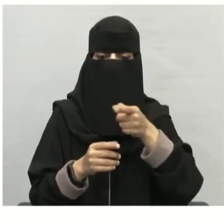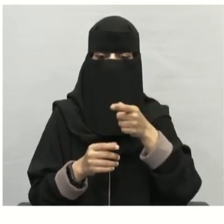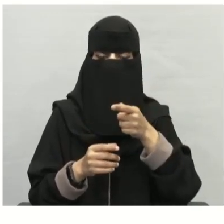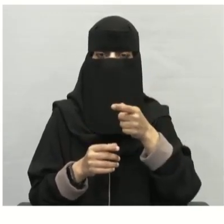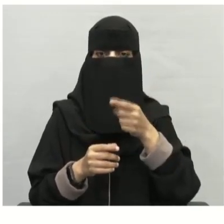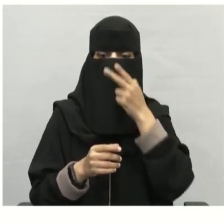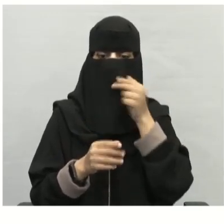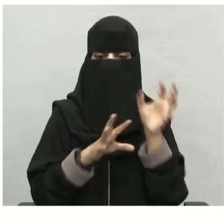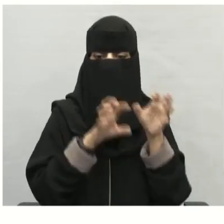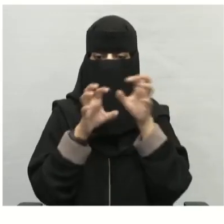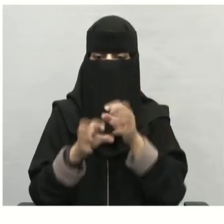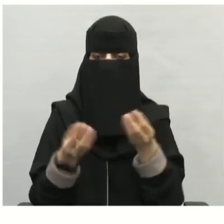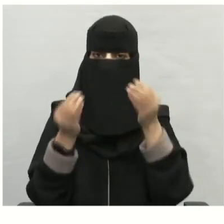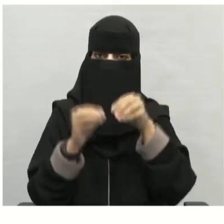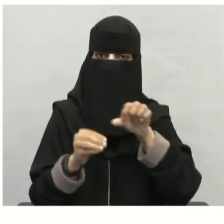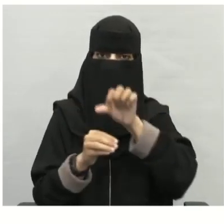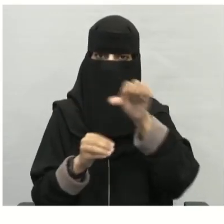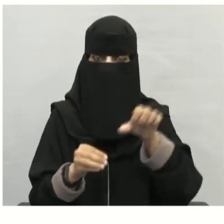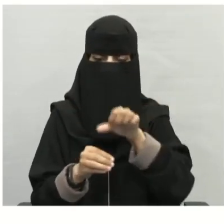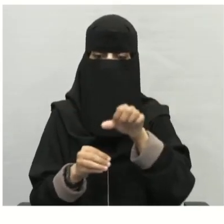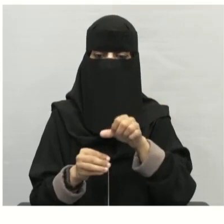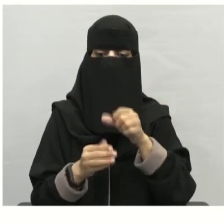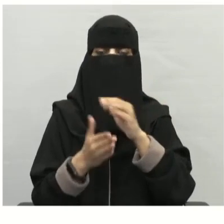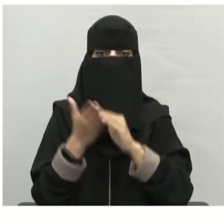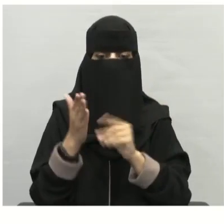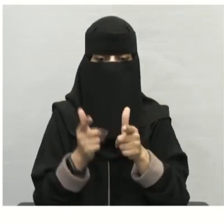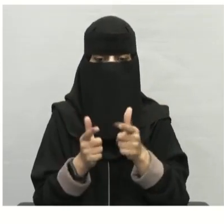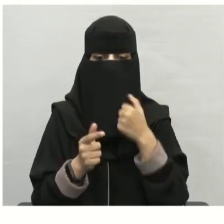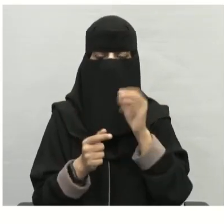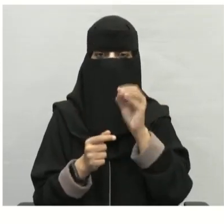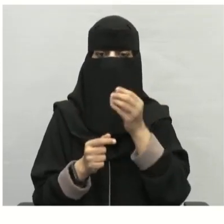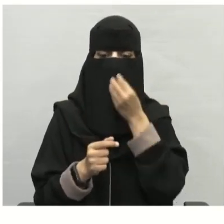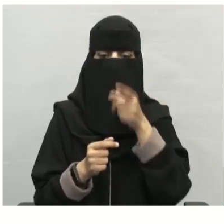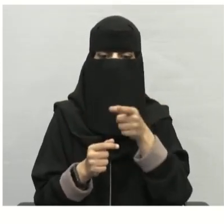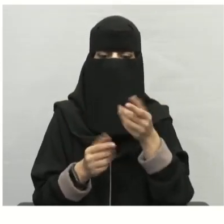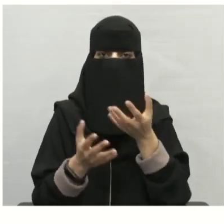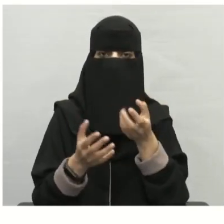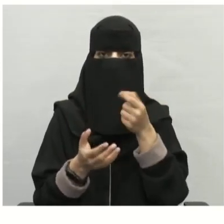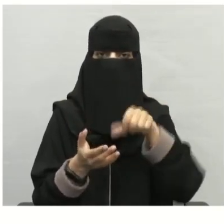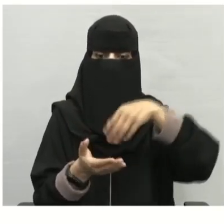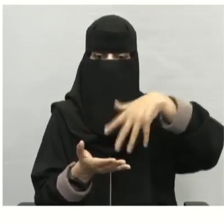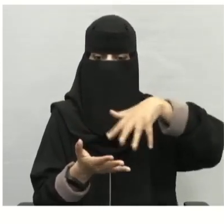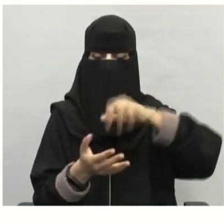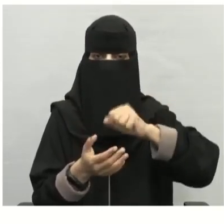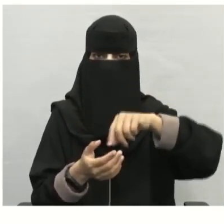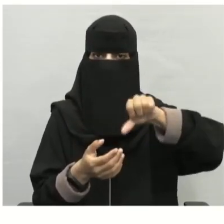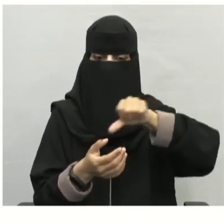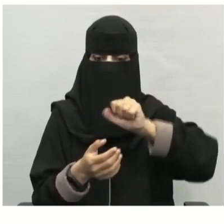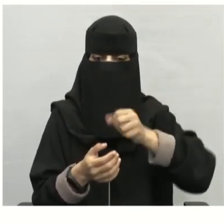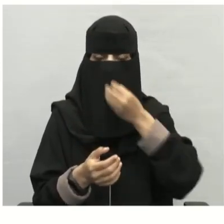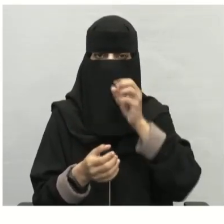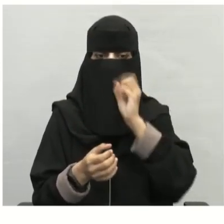الشعبيه المضاف اليها السمن والزبده او تناول اطعمه مقليه في وجبه الافطار